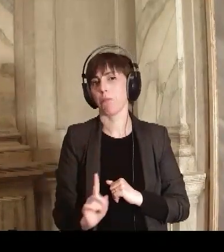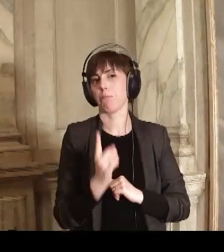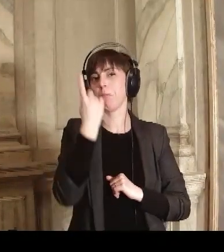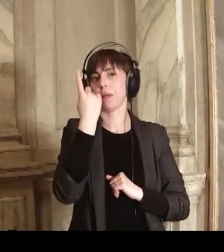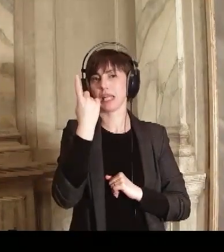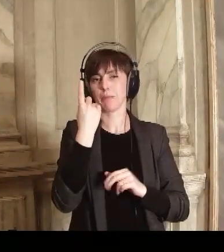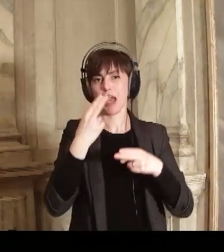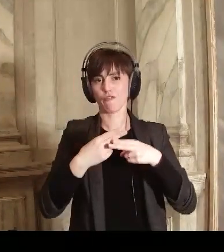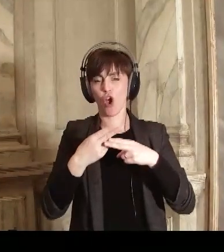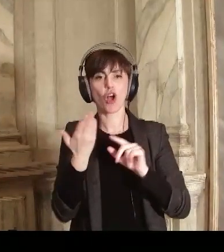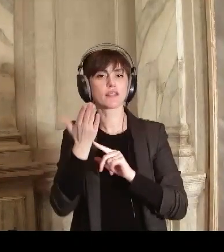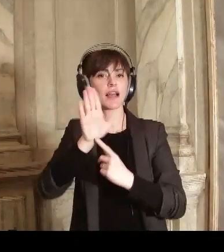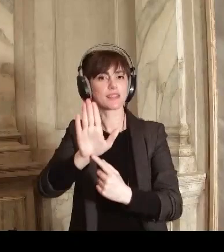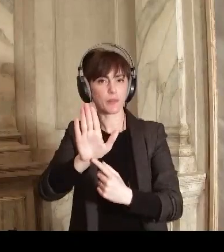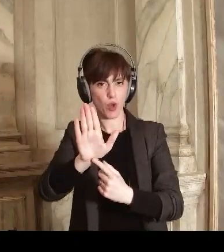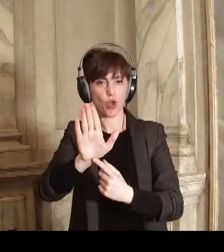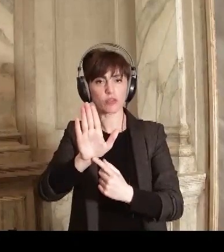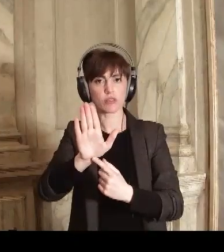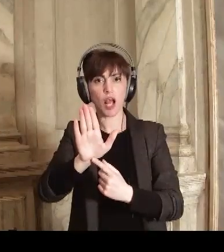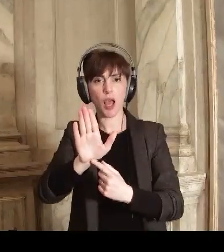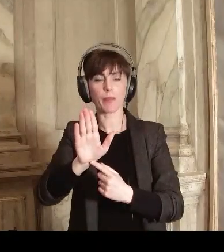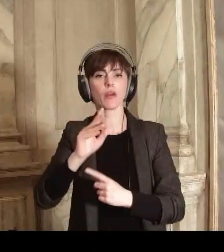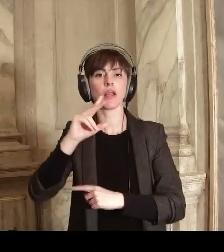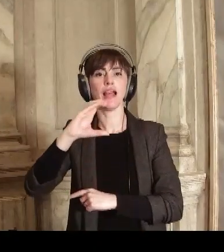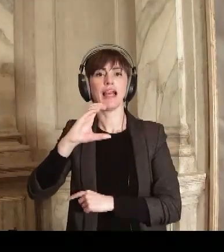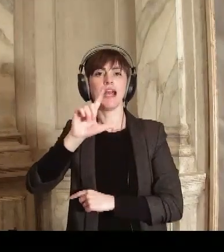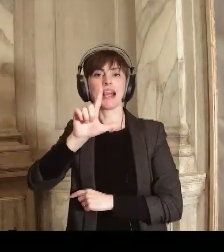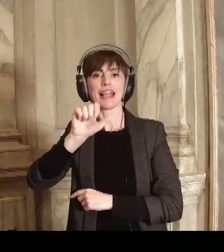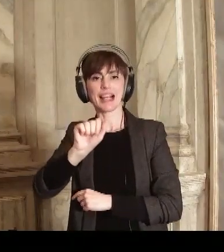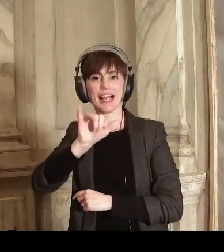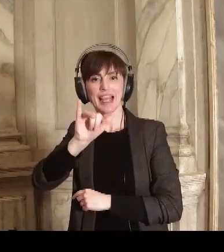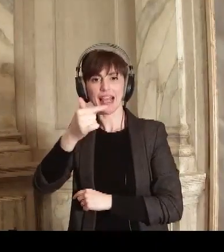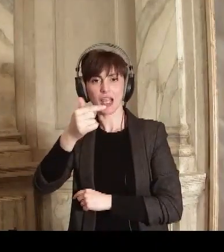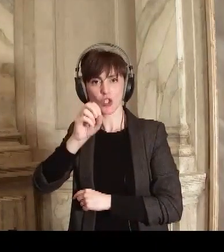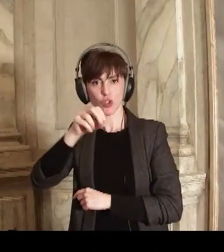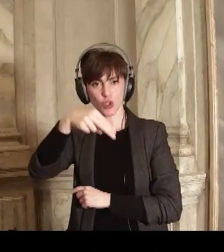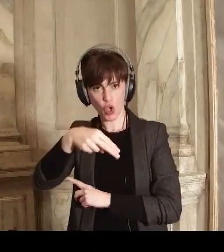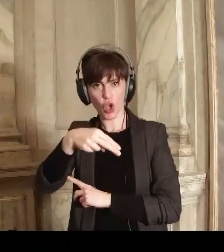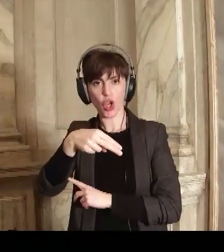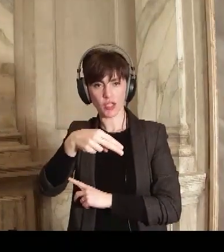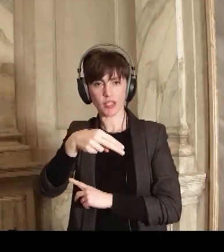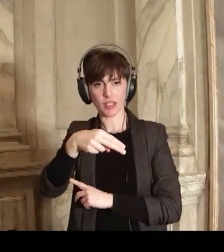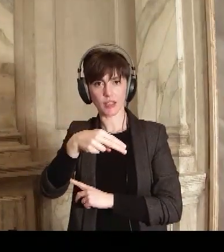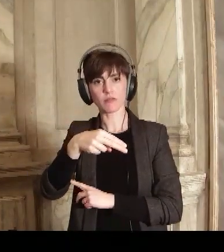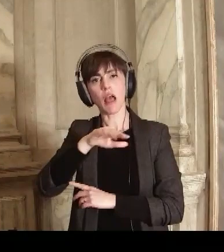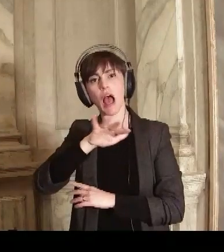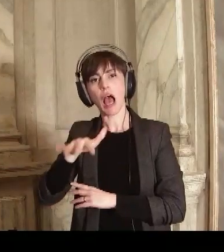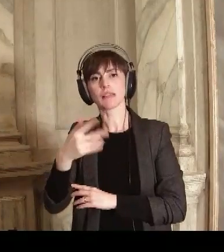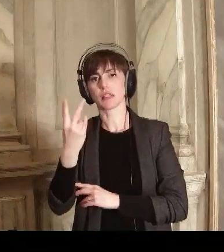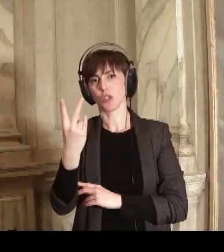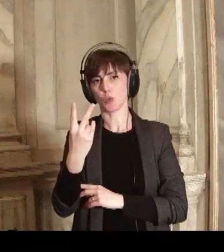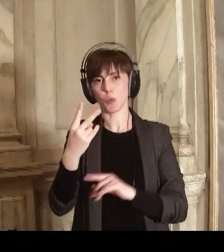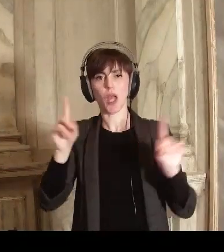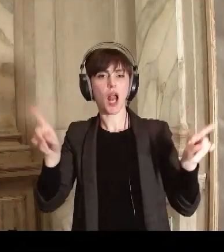un capolavoro di Jace Clayton, DJ Rapture, insieme a due live di Jerome Ellis e